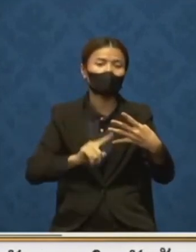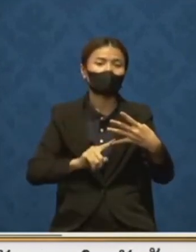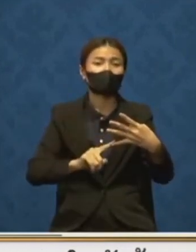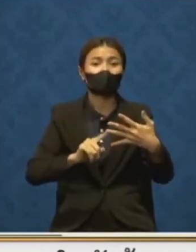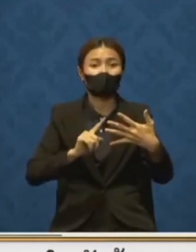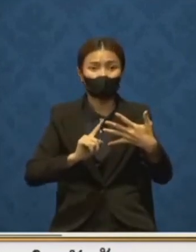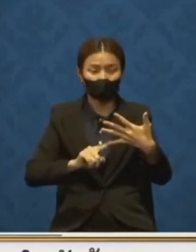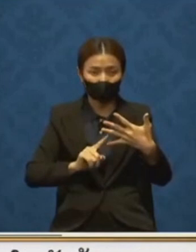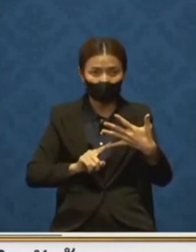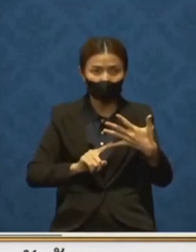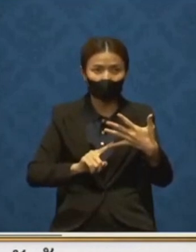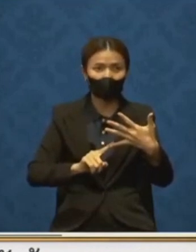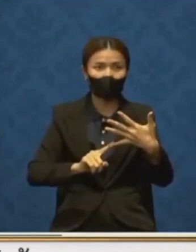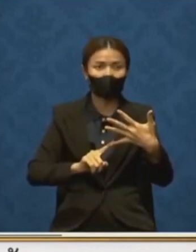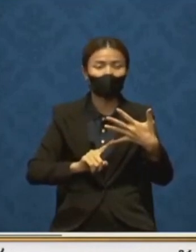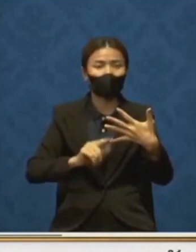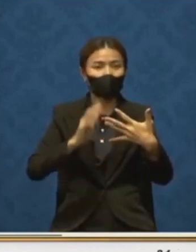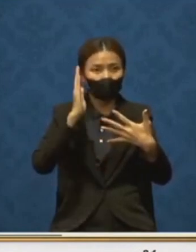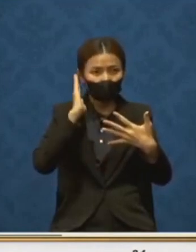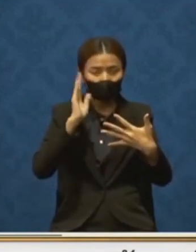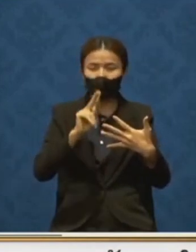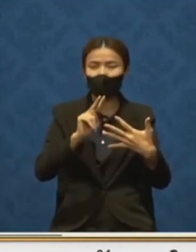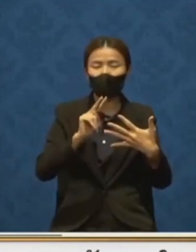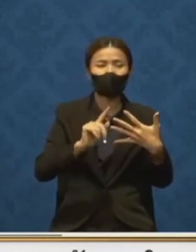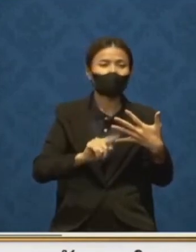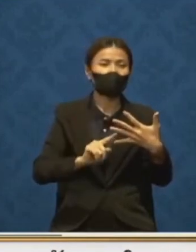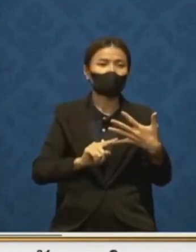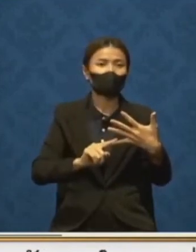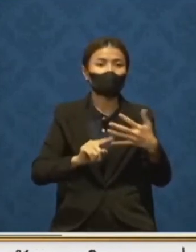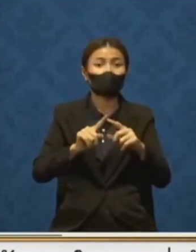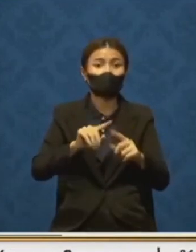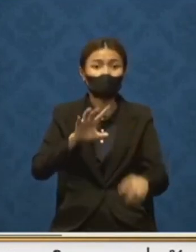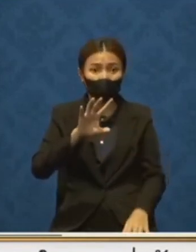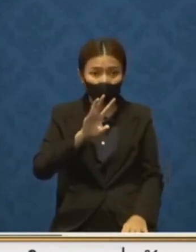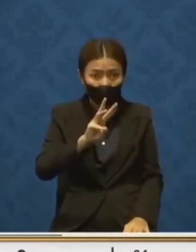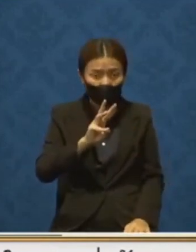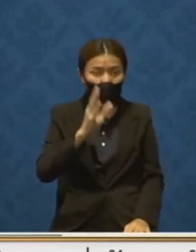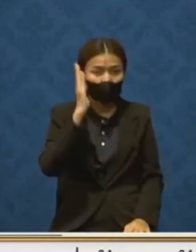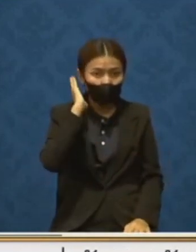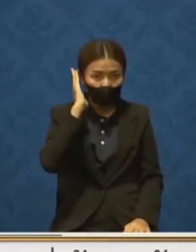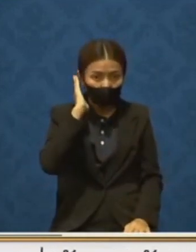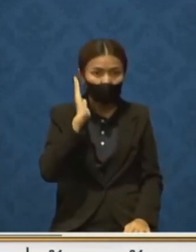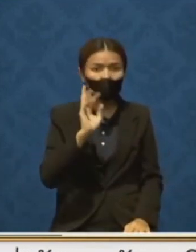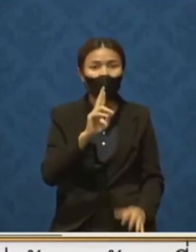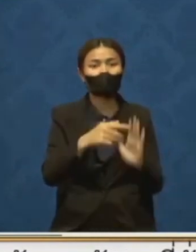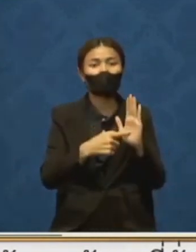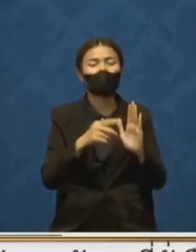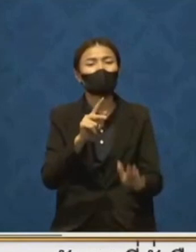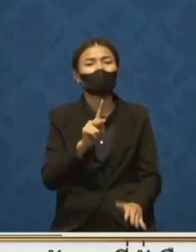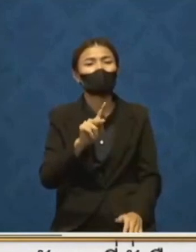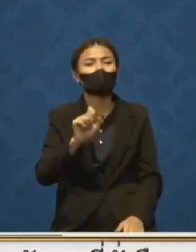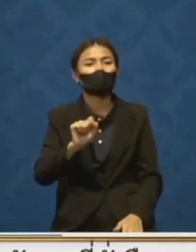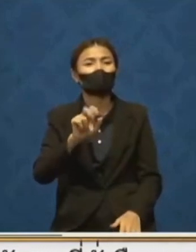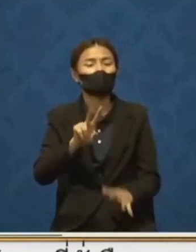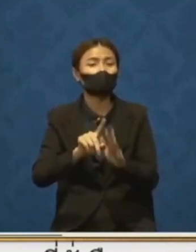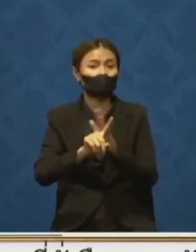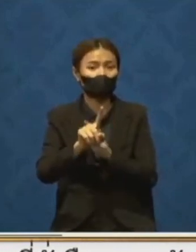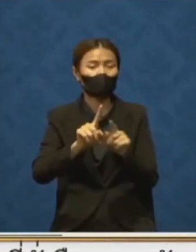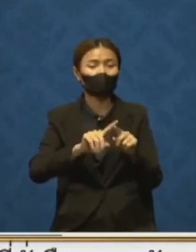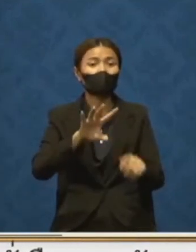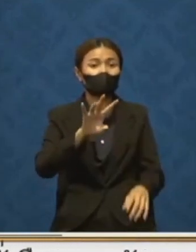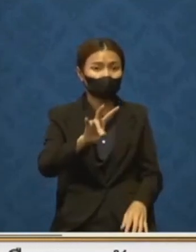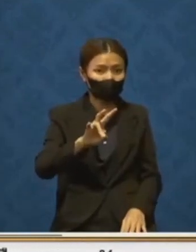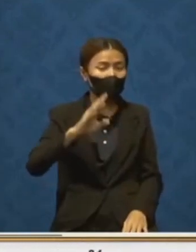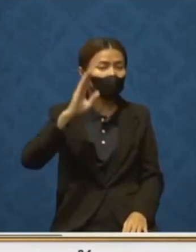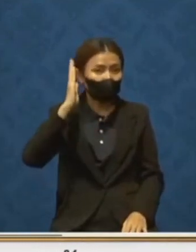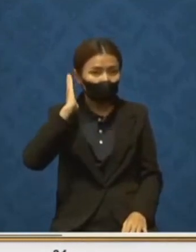ย 5.พลเอกนิวัฒน์มีนาโยธิน 6. นายรักวัจนานวัฒน์ 7. พลเอกว